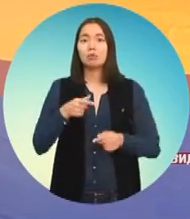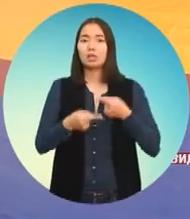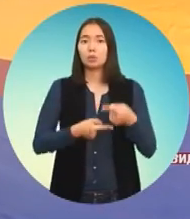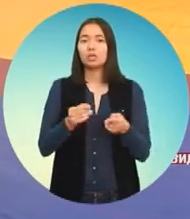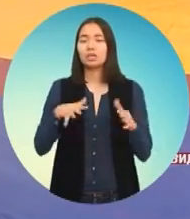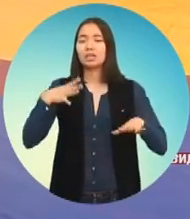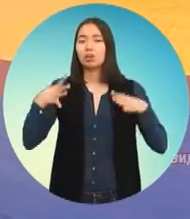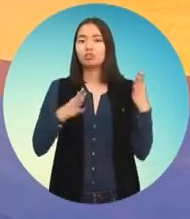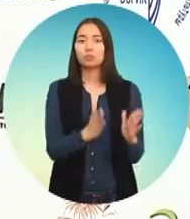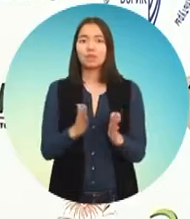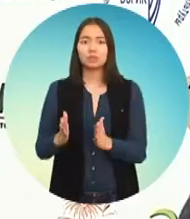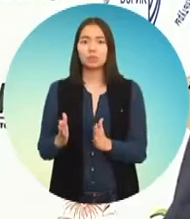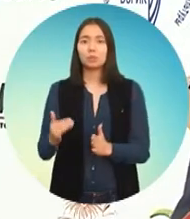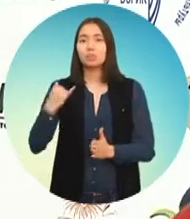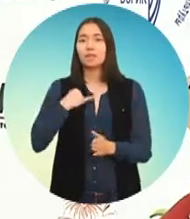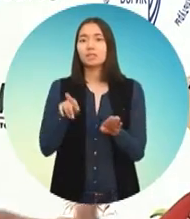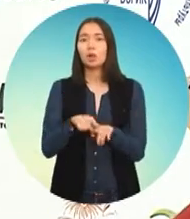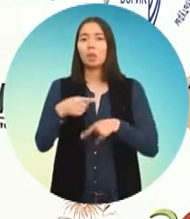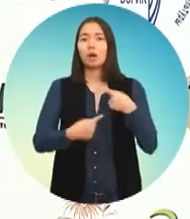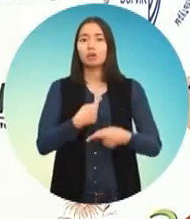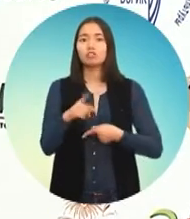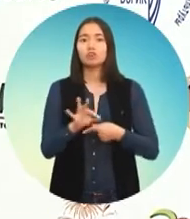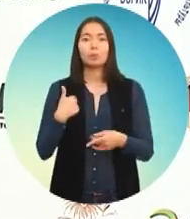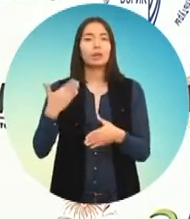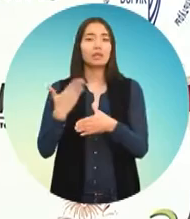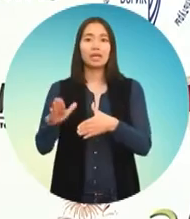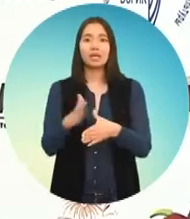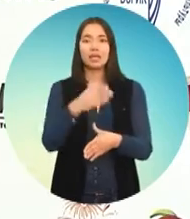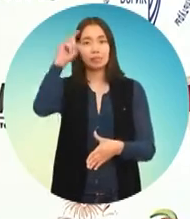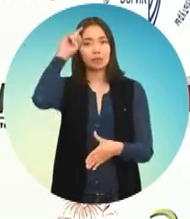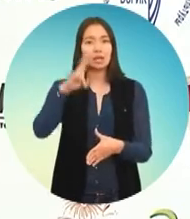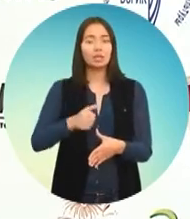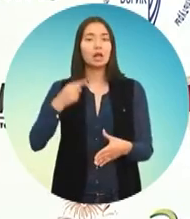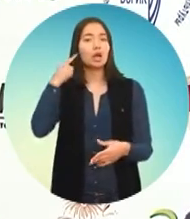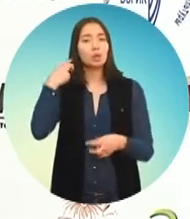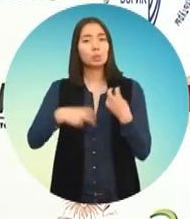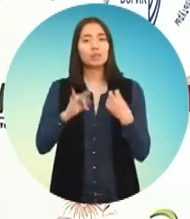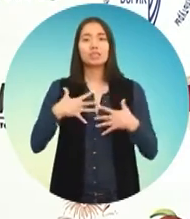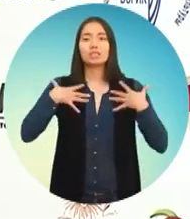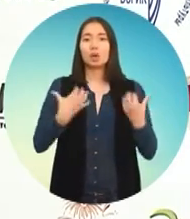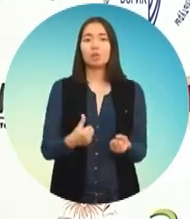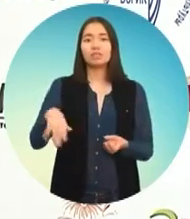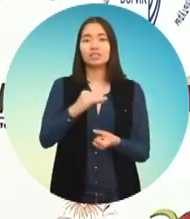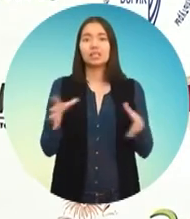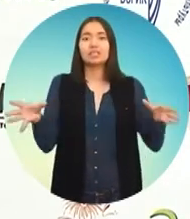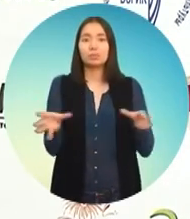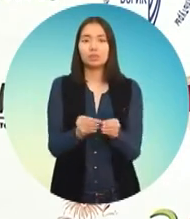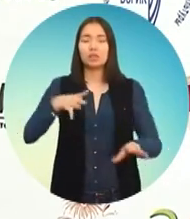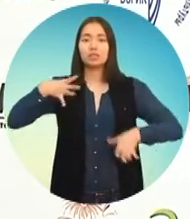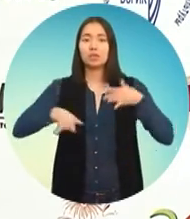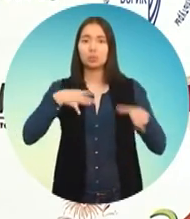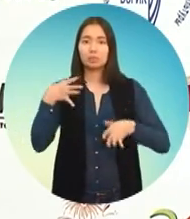процессу. Но у нас такой подход, что мы не делим на глухих ребят и здоровых, все совместно вместе